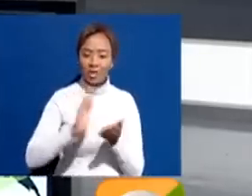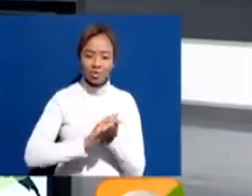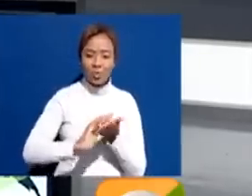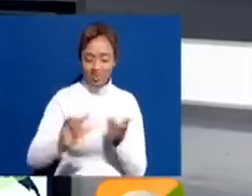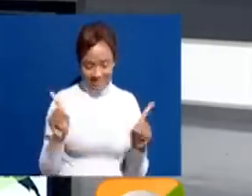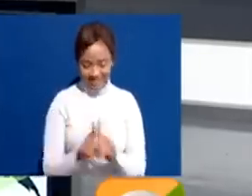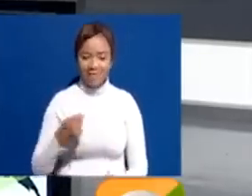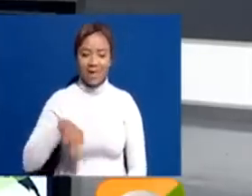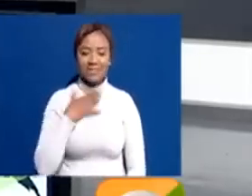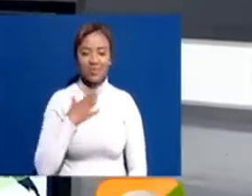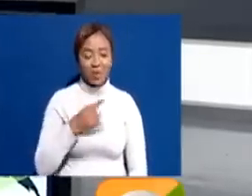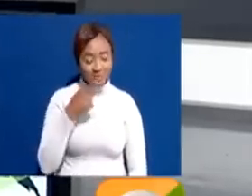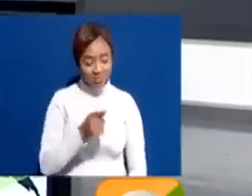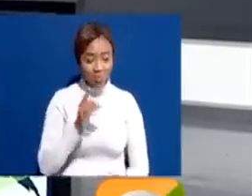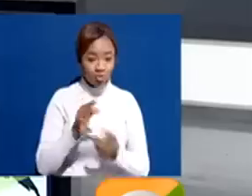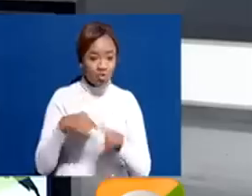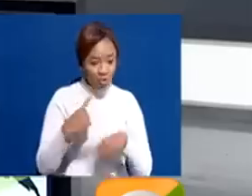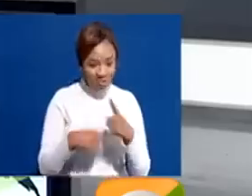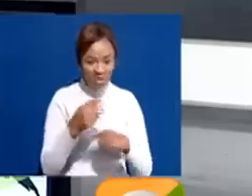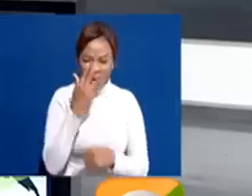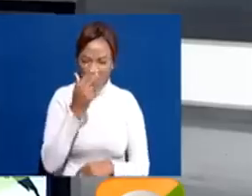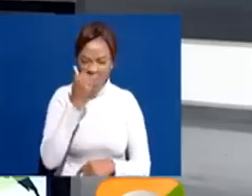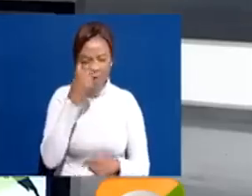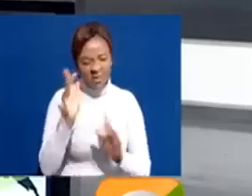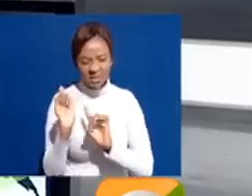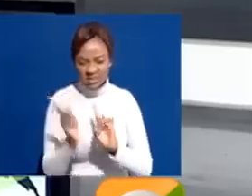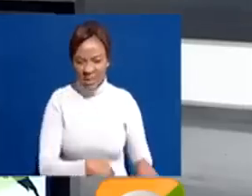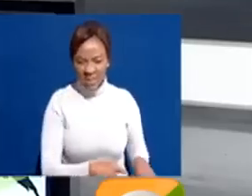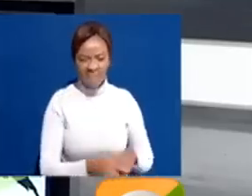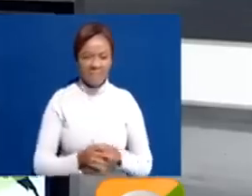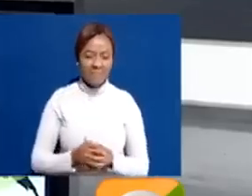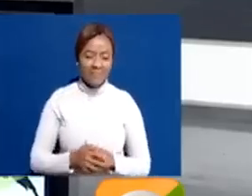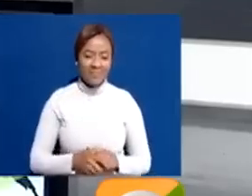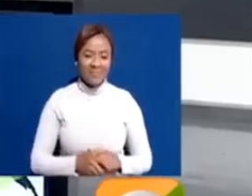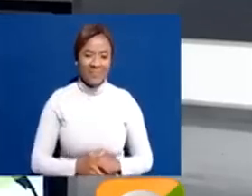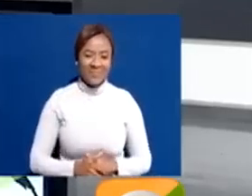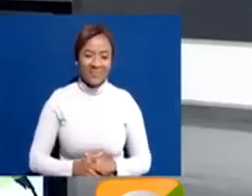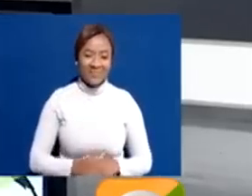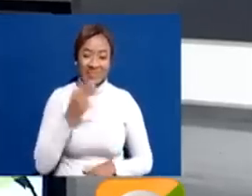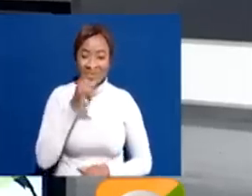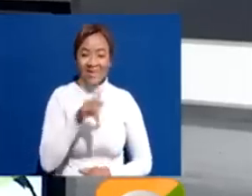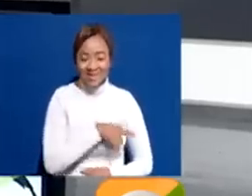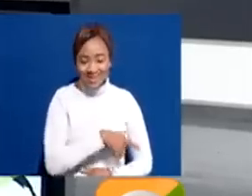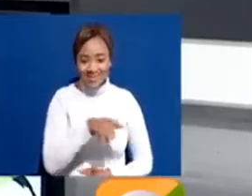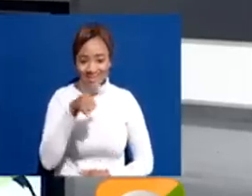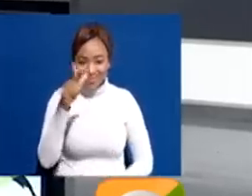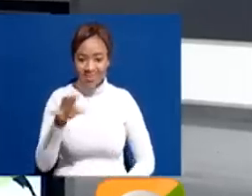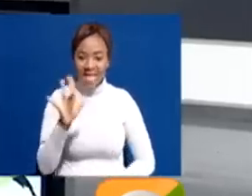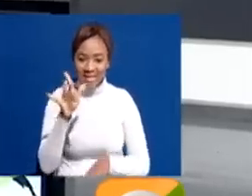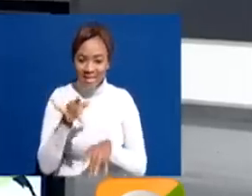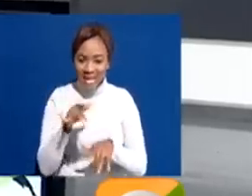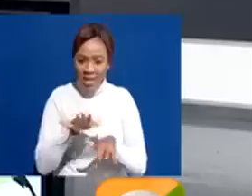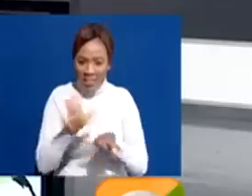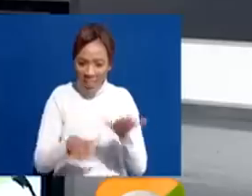uponyaji ule udumu. Udumu ili aendelee. Maana kumbuka yeye alipata fursa kwenda kupa kwa matope ambayo